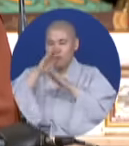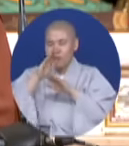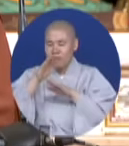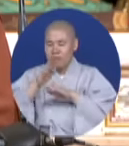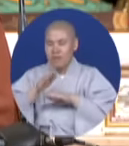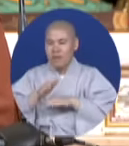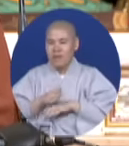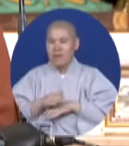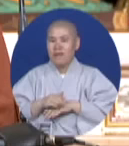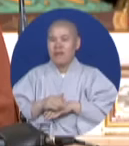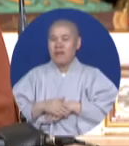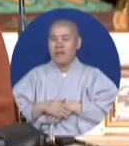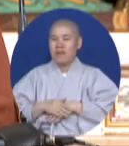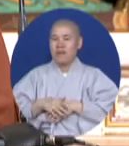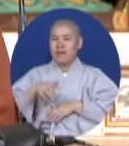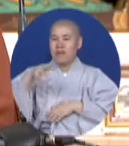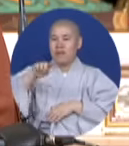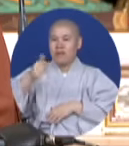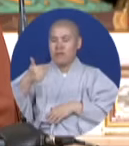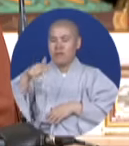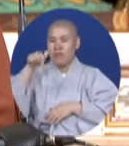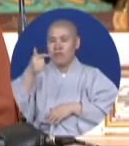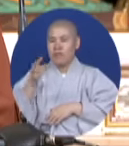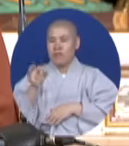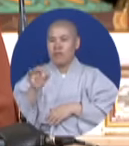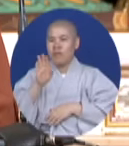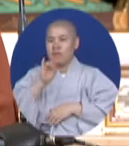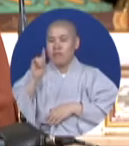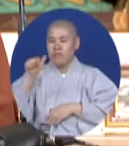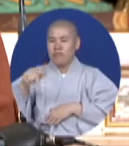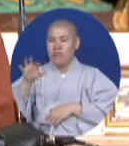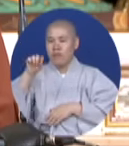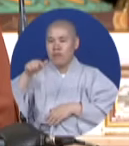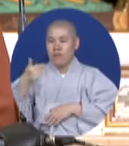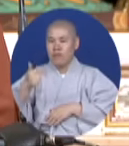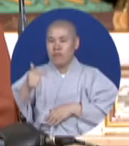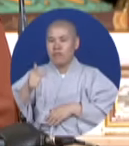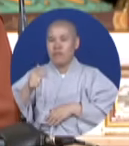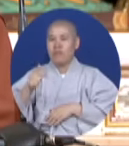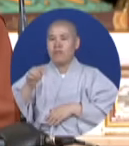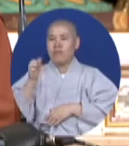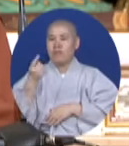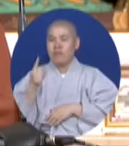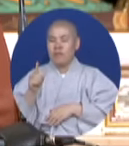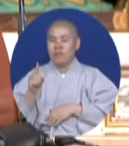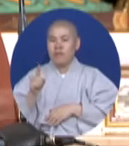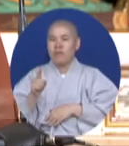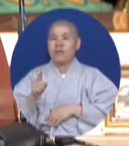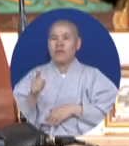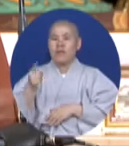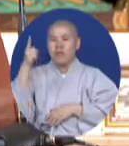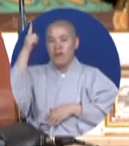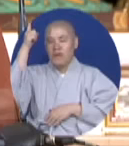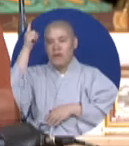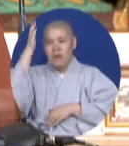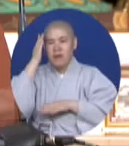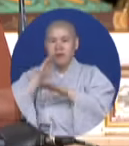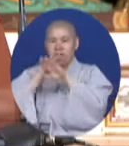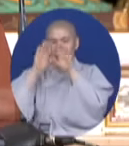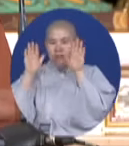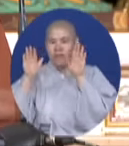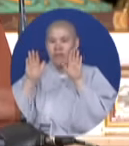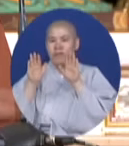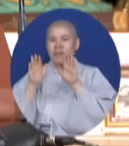천공 백운휴라 하늘 천자 한가지 공자 백운 새벽효